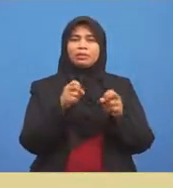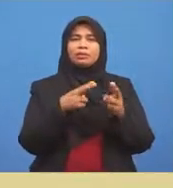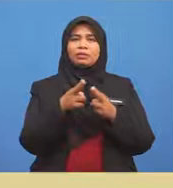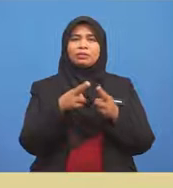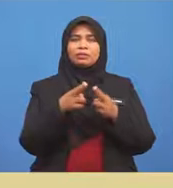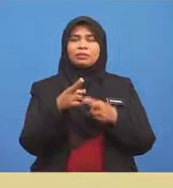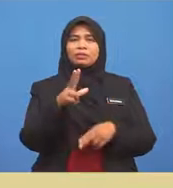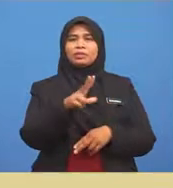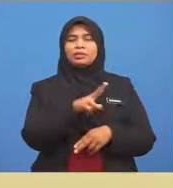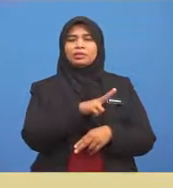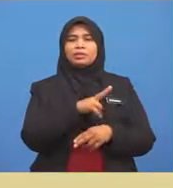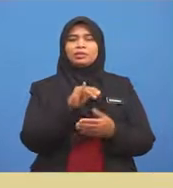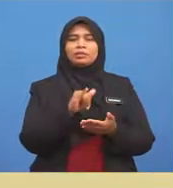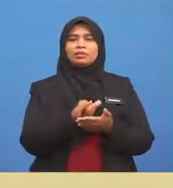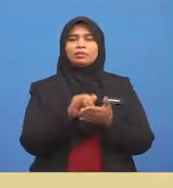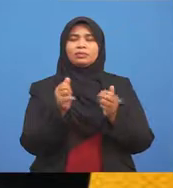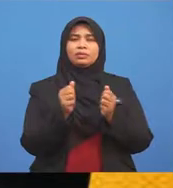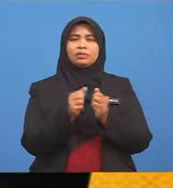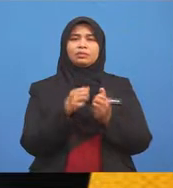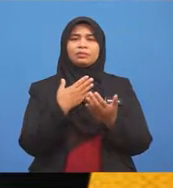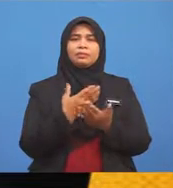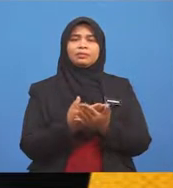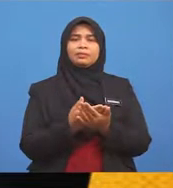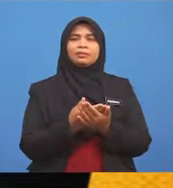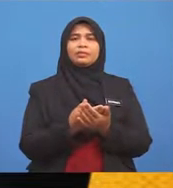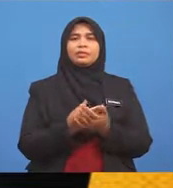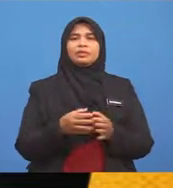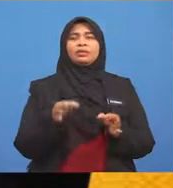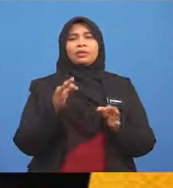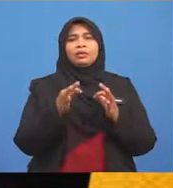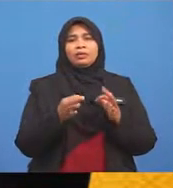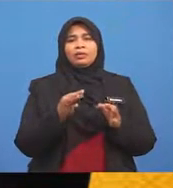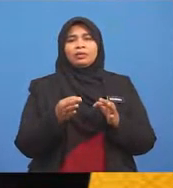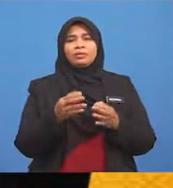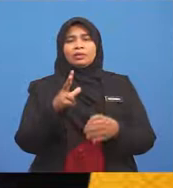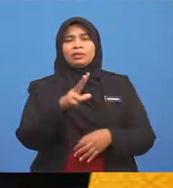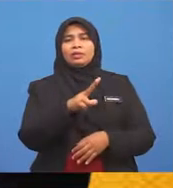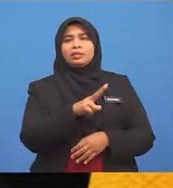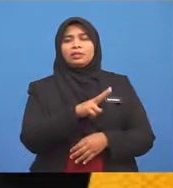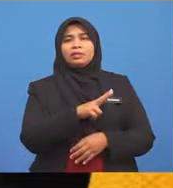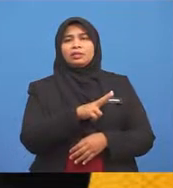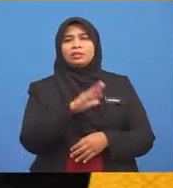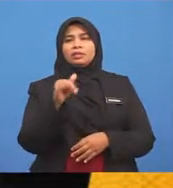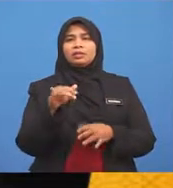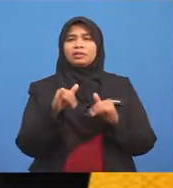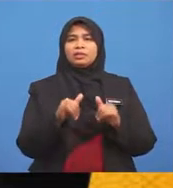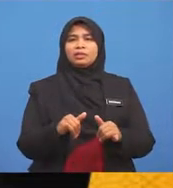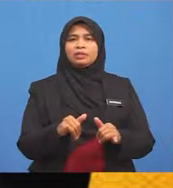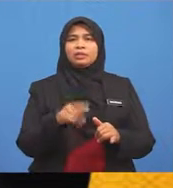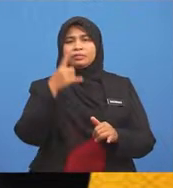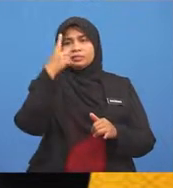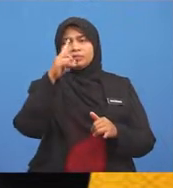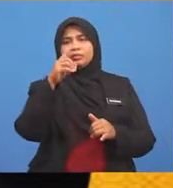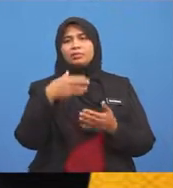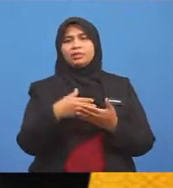harta tersebut dengan baik. Walaupun harta yang ditinggalkan untuk anak yatim tersebut